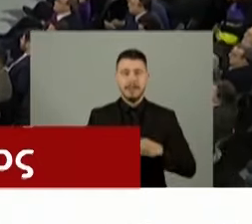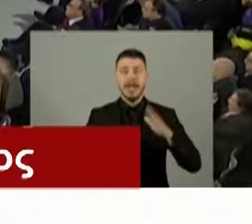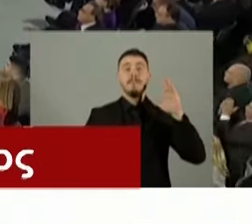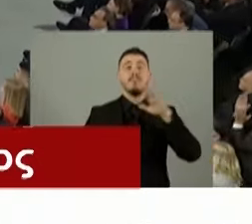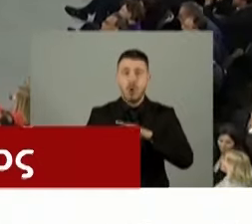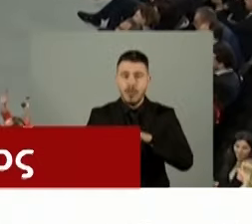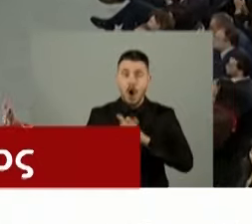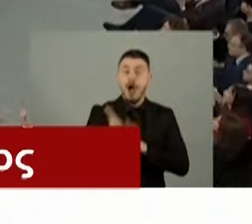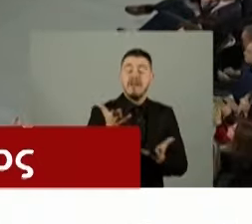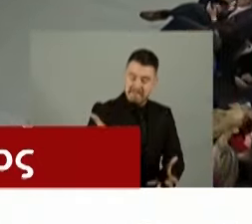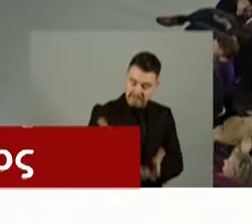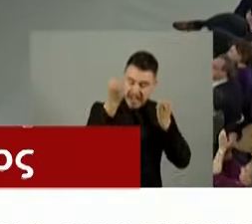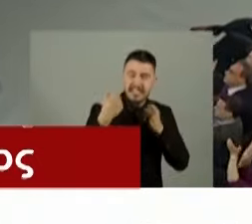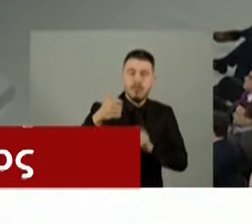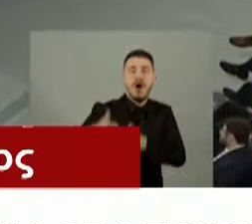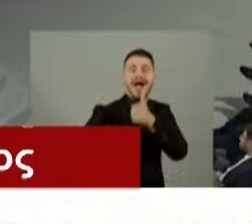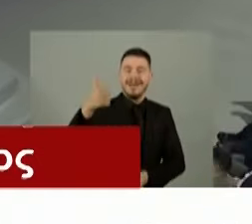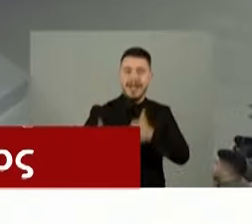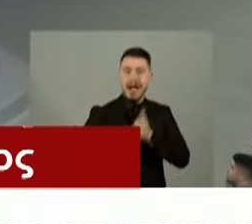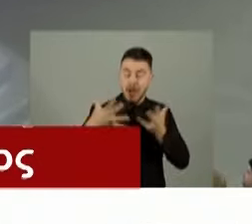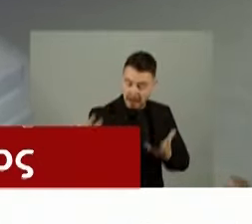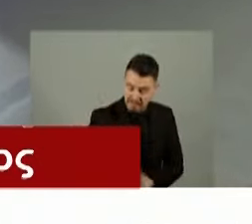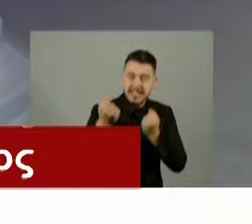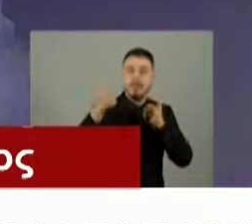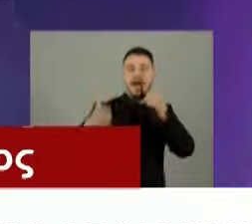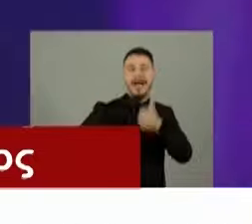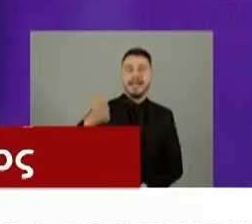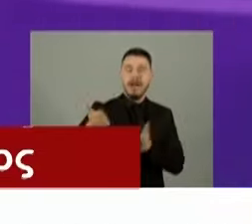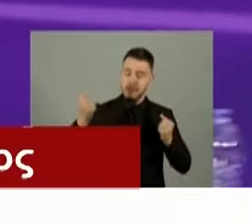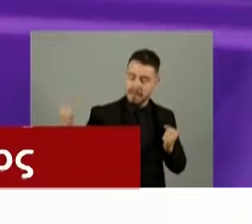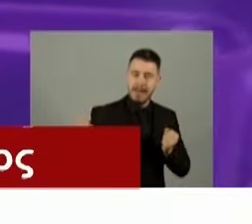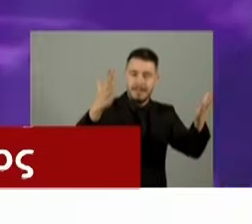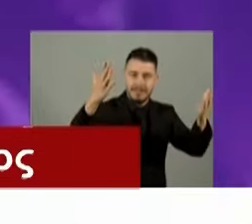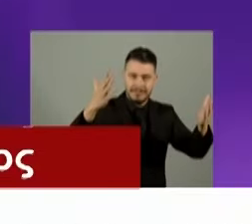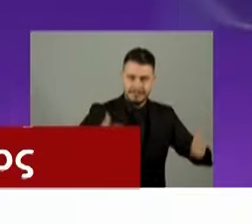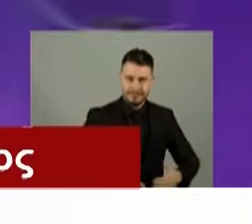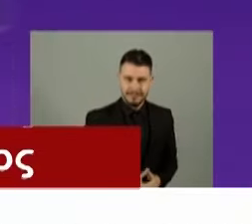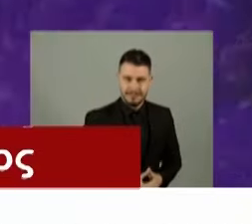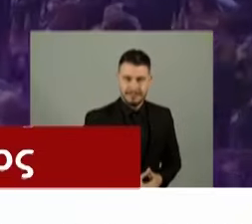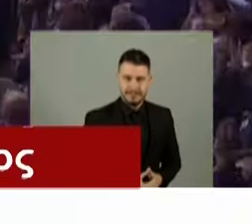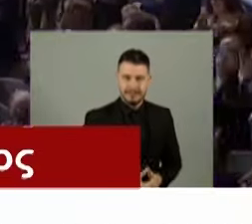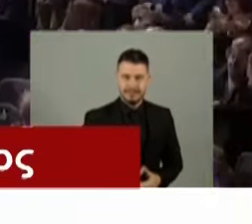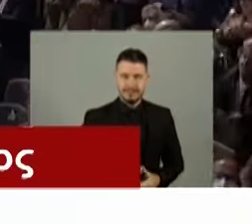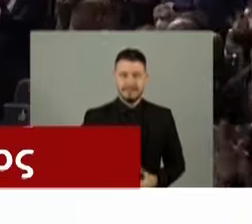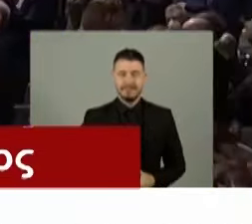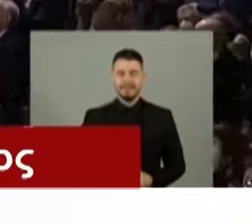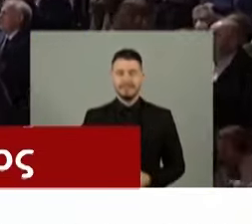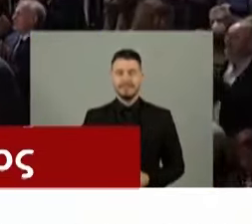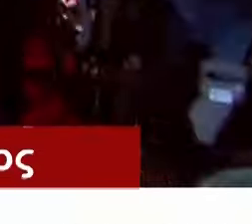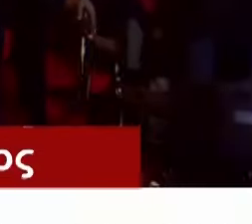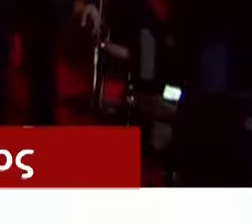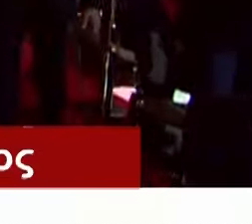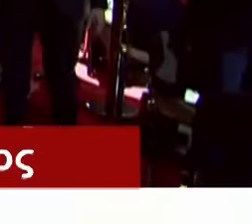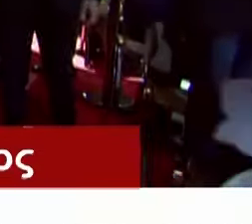ξέρω αν θα το κάνει τελικά. Φαντάζομαι θα σταθμίσει πολλά. Και πώς να κάνεις καταγραφή δυνάμεων. Πάντως, ισχυρή υποψηφιότητα ανταγωνιστική αυτή τη στιγμή